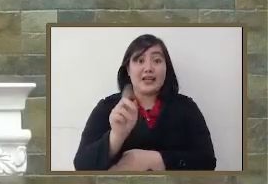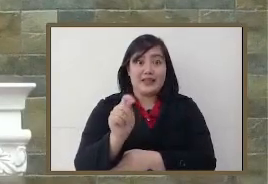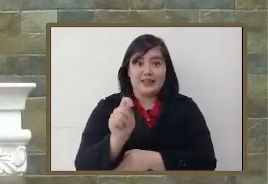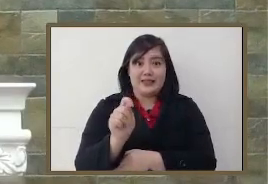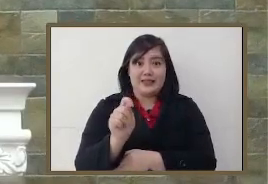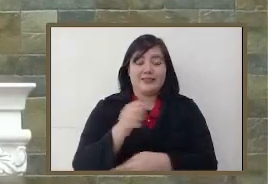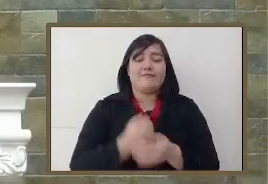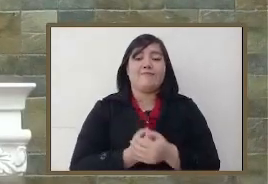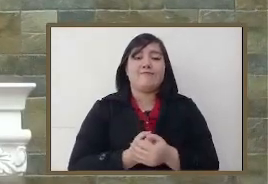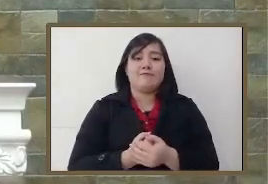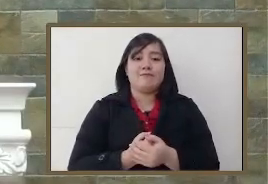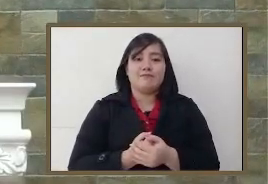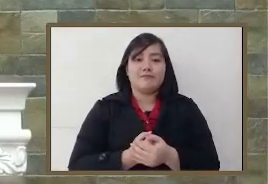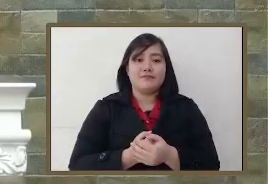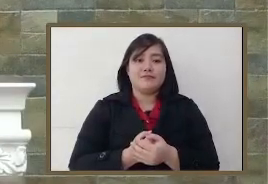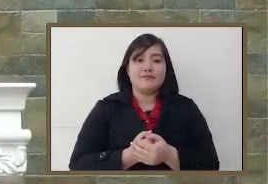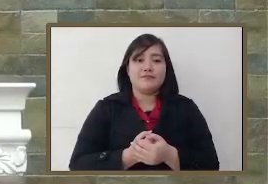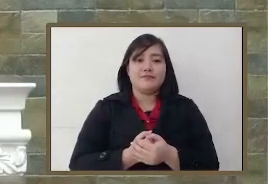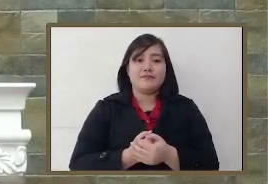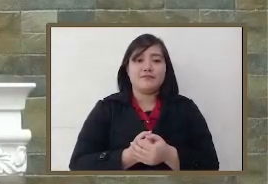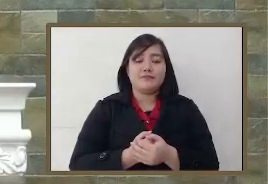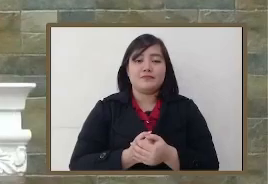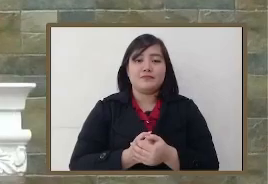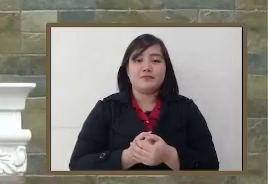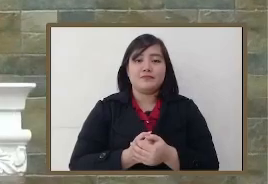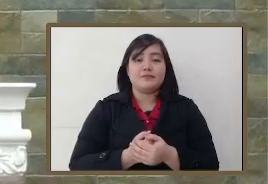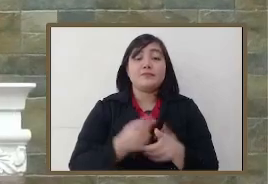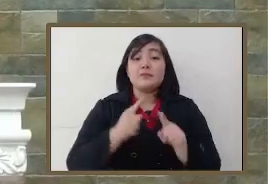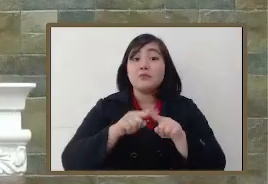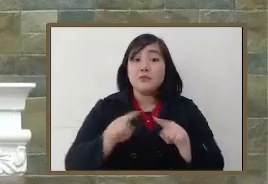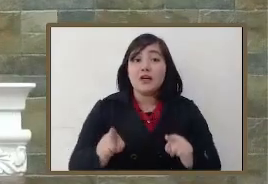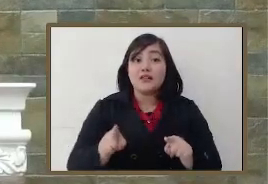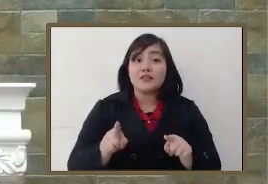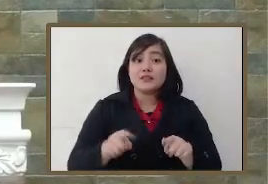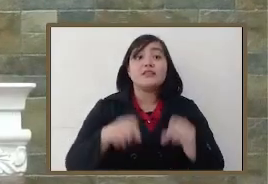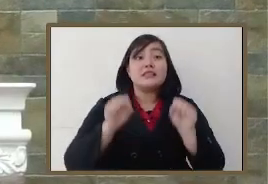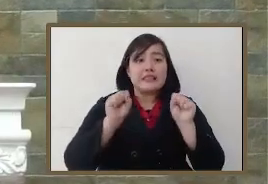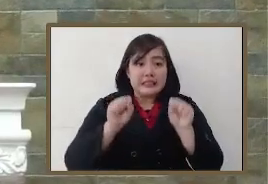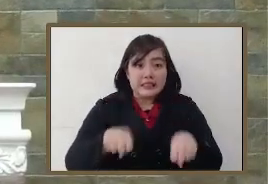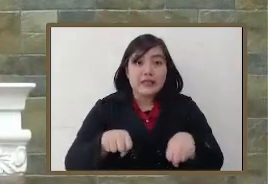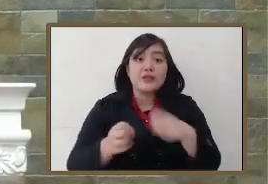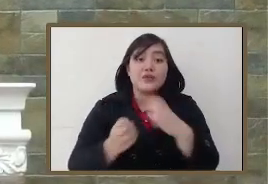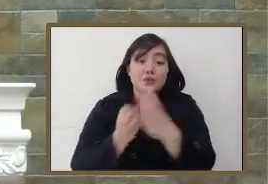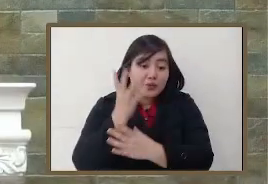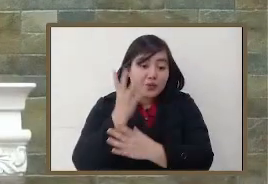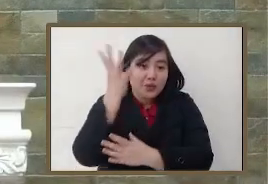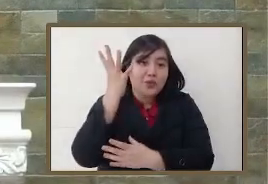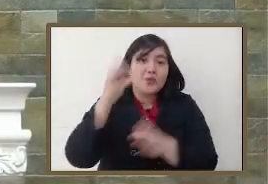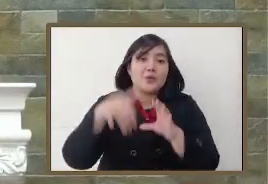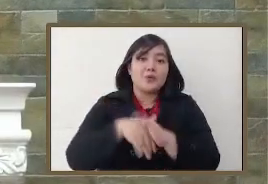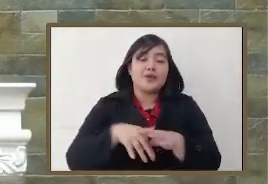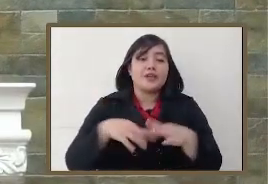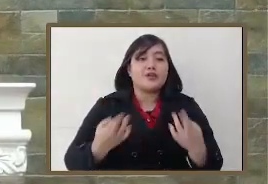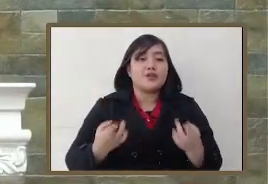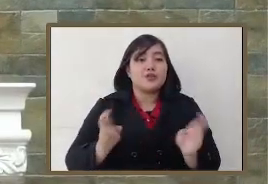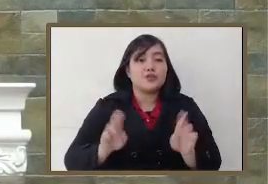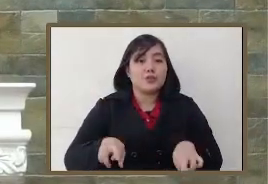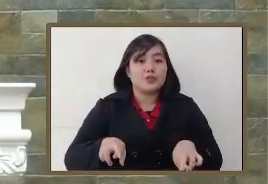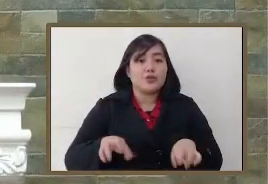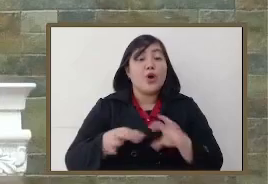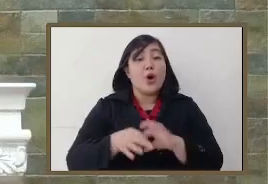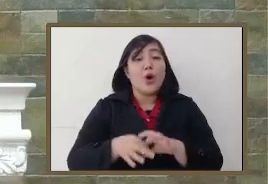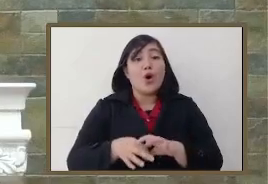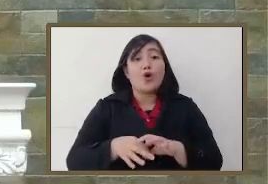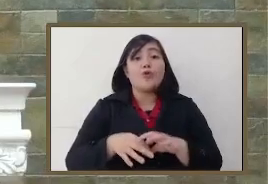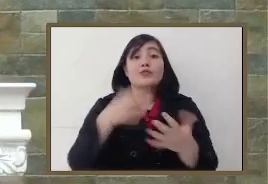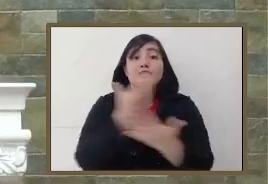ano po, nandyan na yun nakalagay. But, pwede kang lumago sa bunga ng kaligtasan. You see?